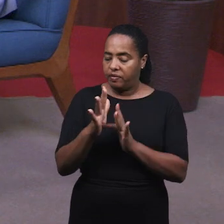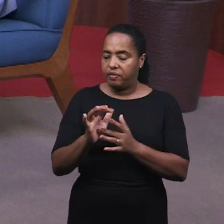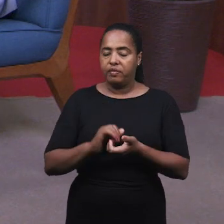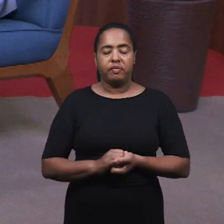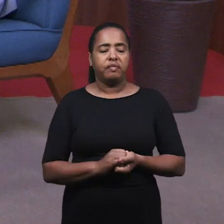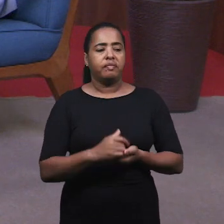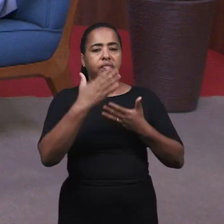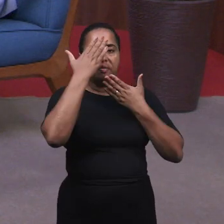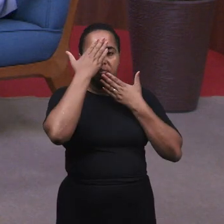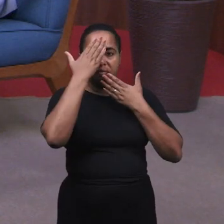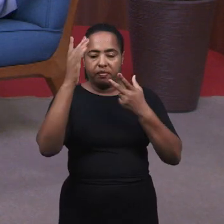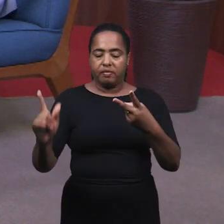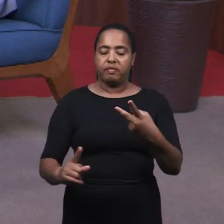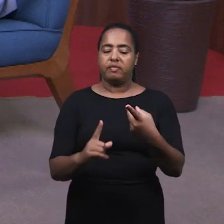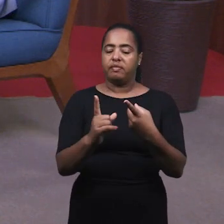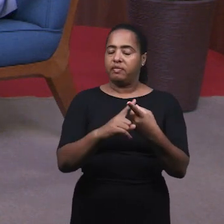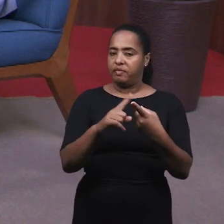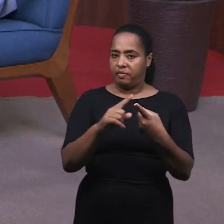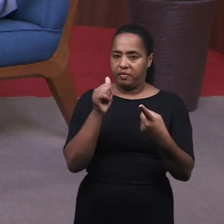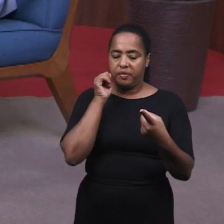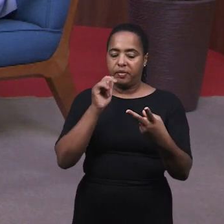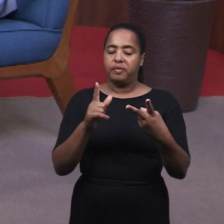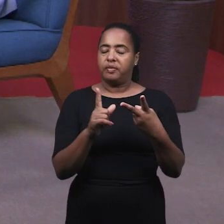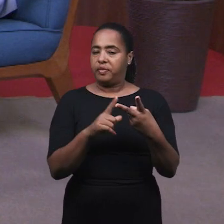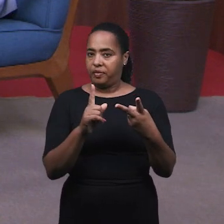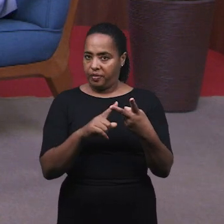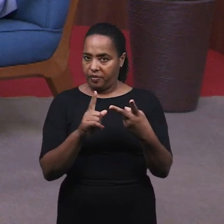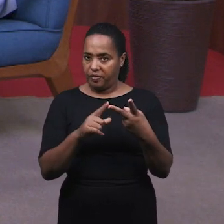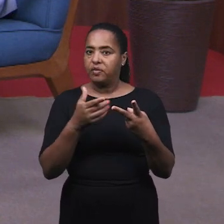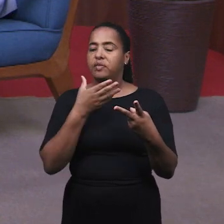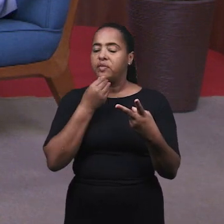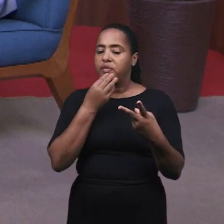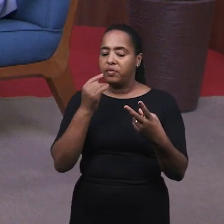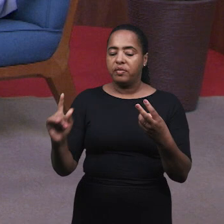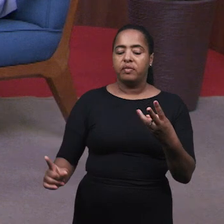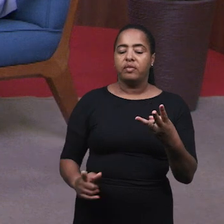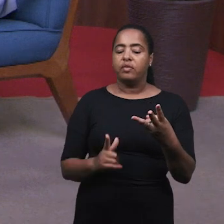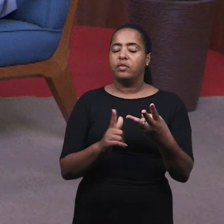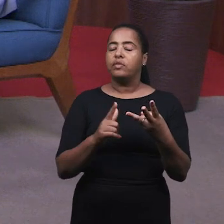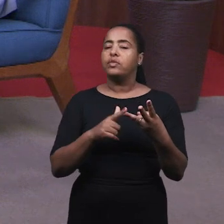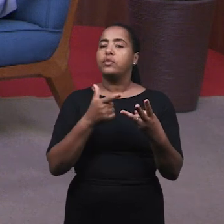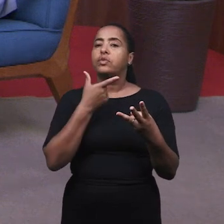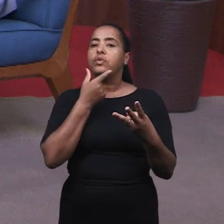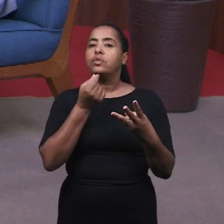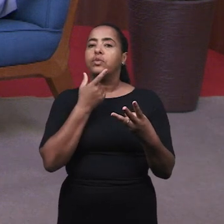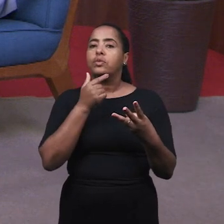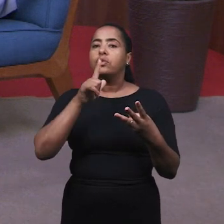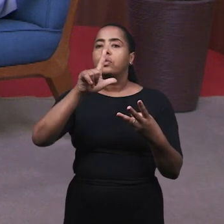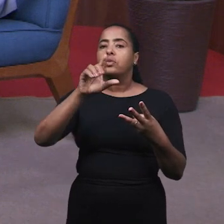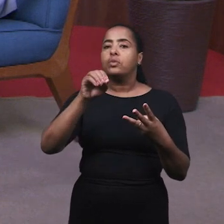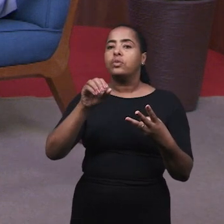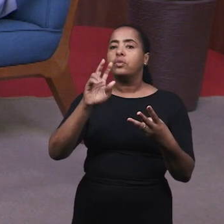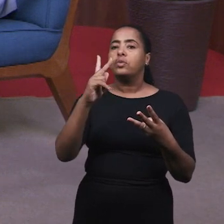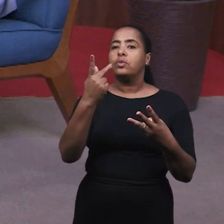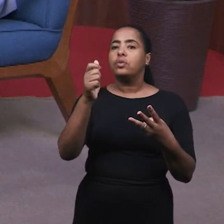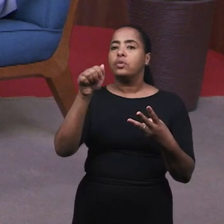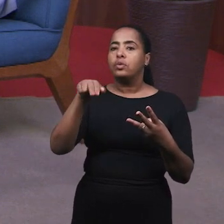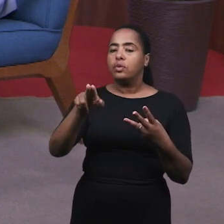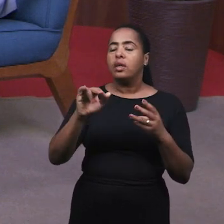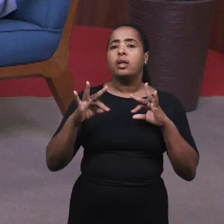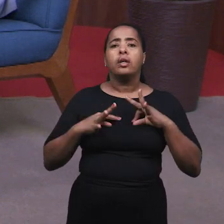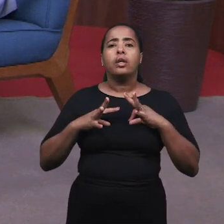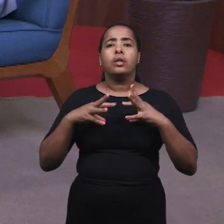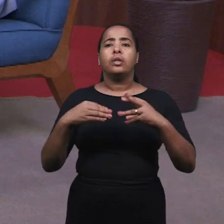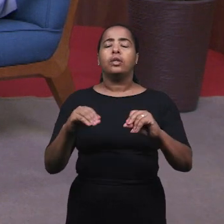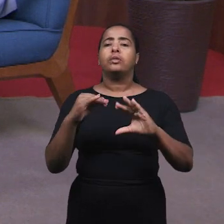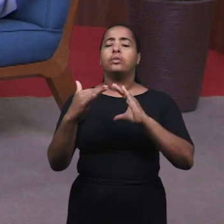La paix du Seigneur Jésus. Je veux remercier ici Fernanda, à Lucas, à Laurent qui nous a envoyé aussi son